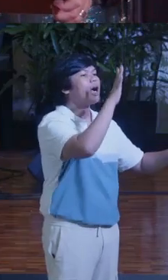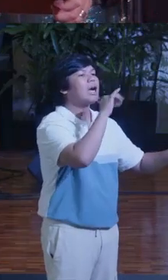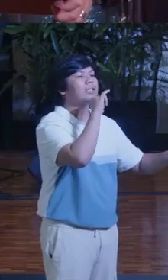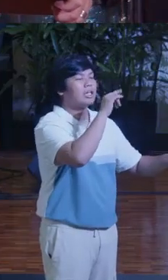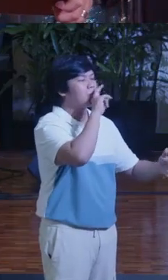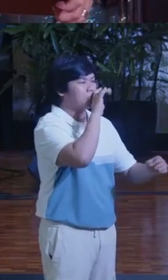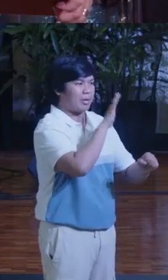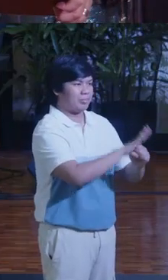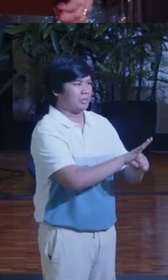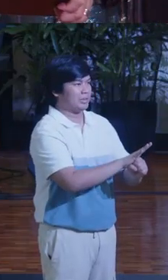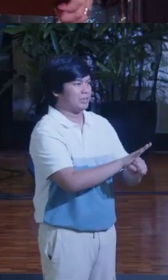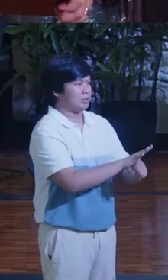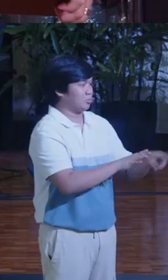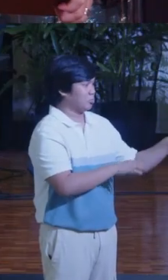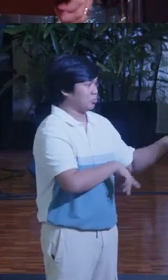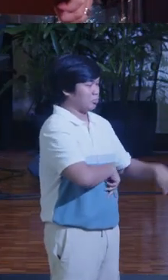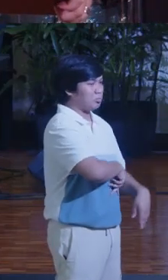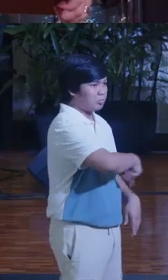nag-conceive nga si Hagar